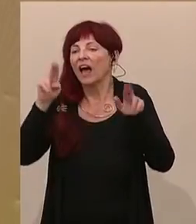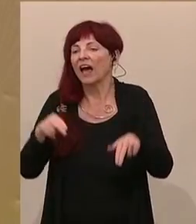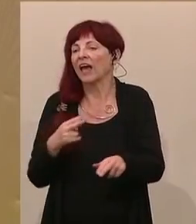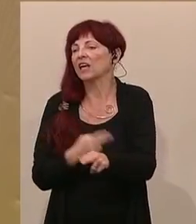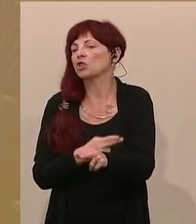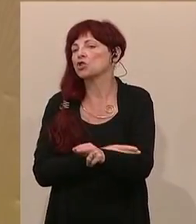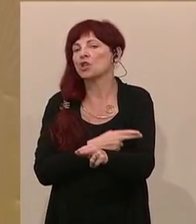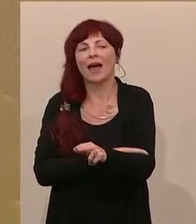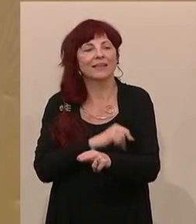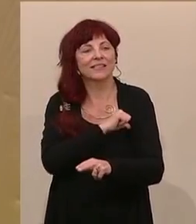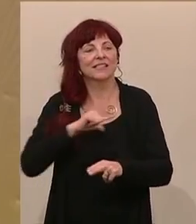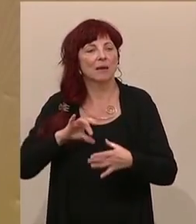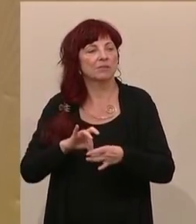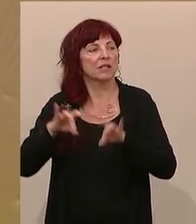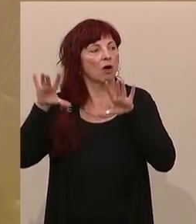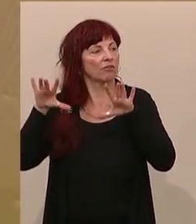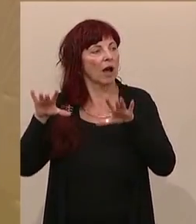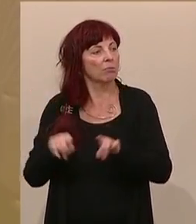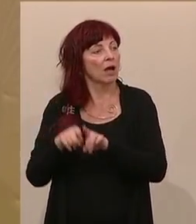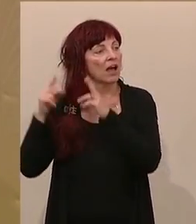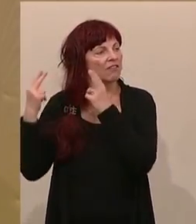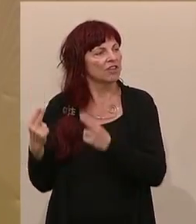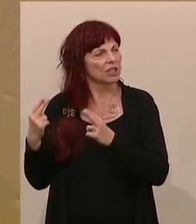wichtiges Betätigungsfeld von Bundesminister Kickl.